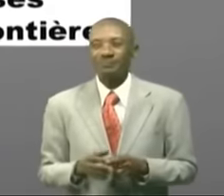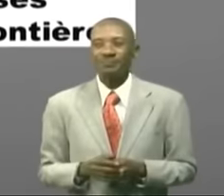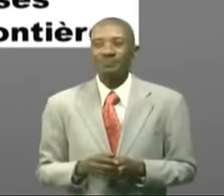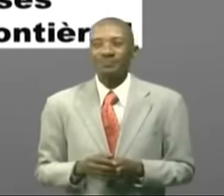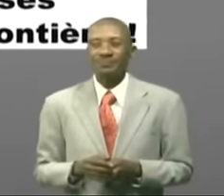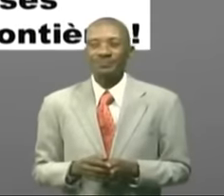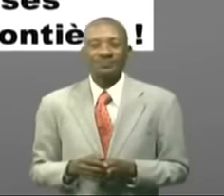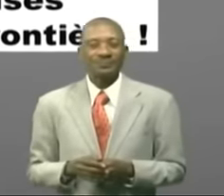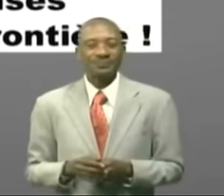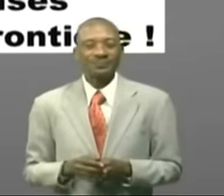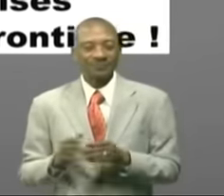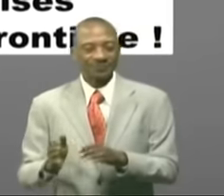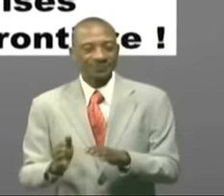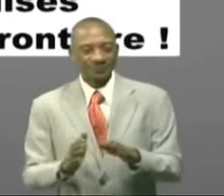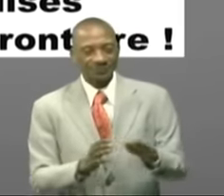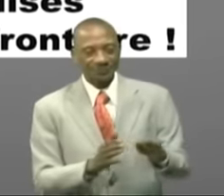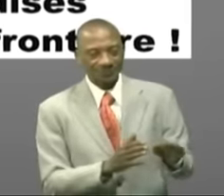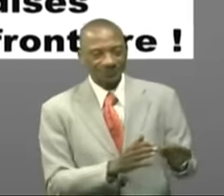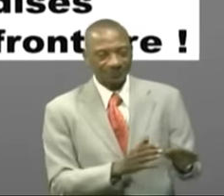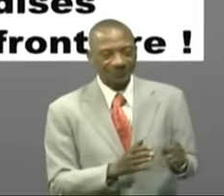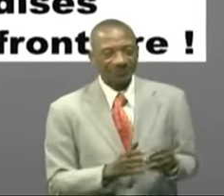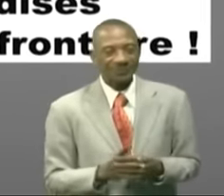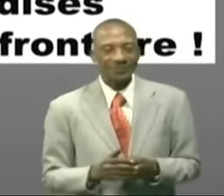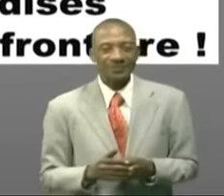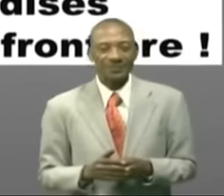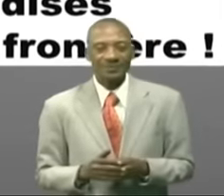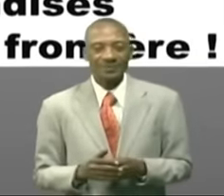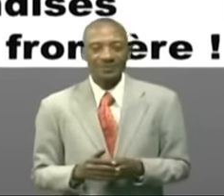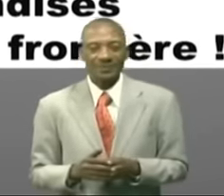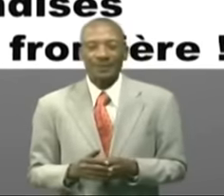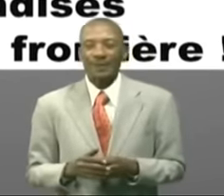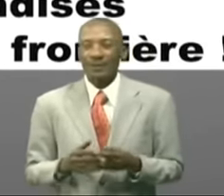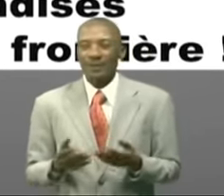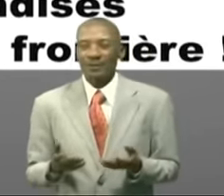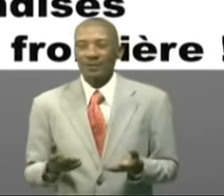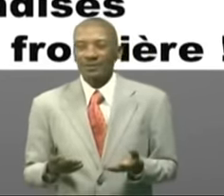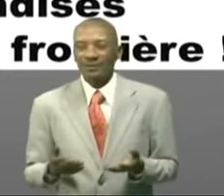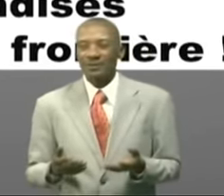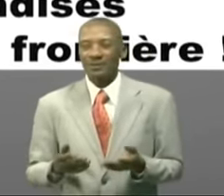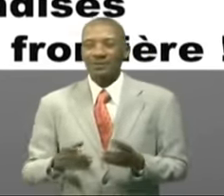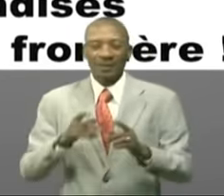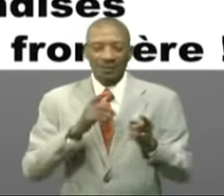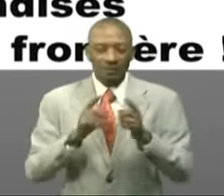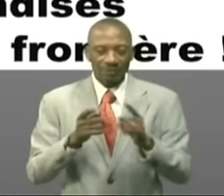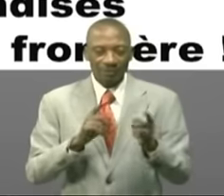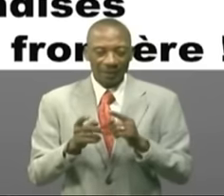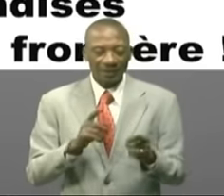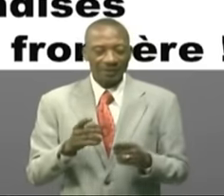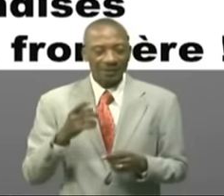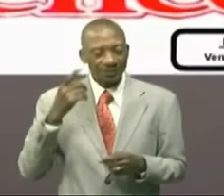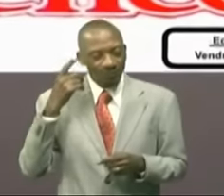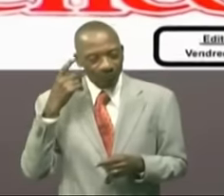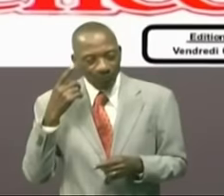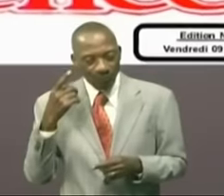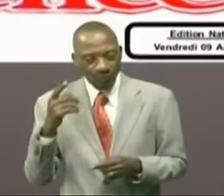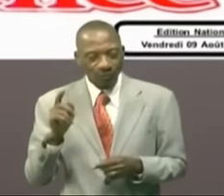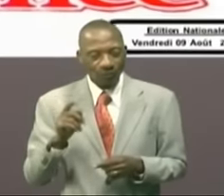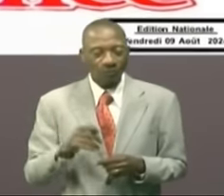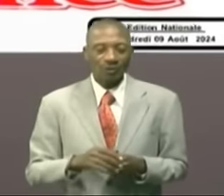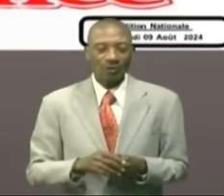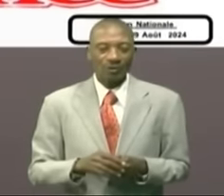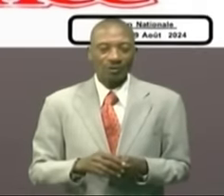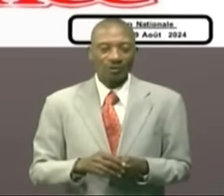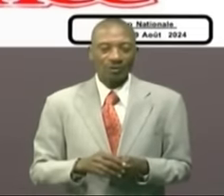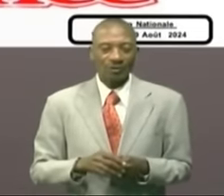Grogne populaire à Kasumbalesa, les commerçants forcent la barrière, les marchandises traversent gratuitement la frontière, constate